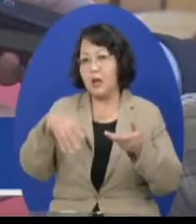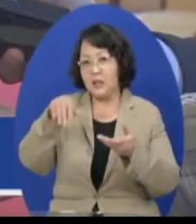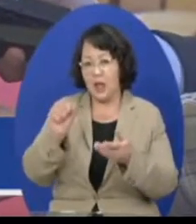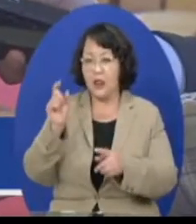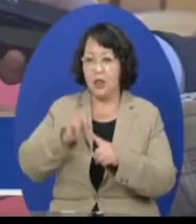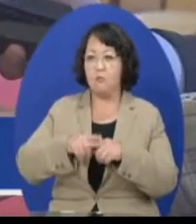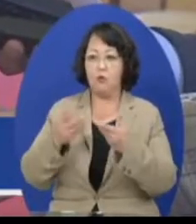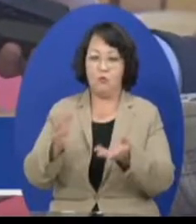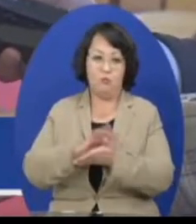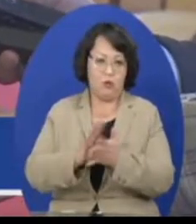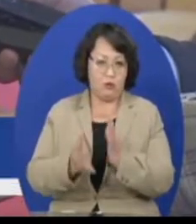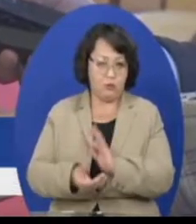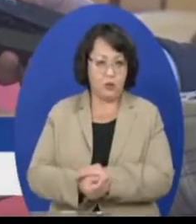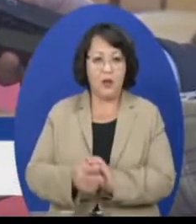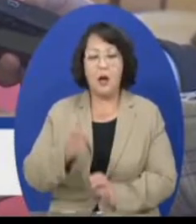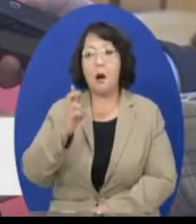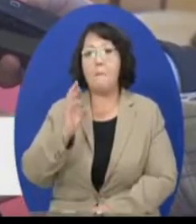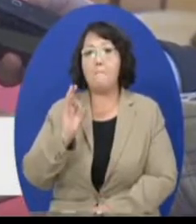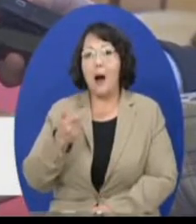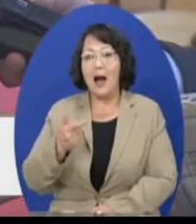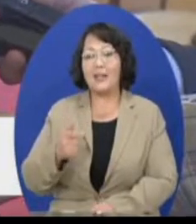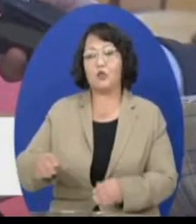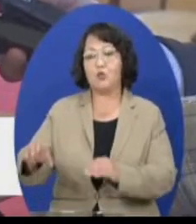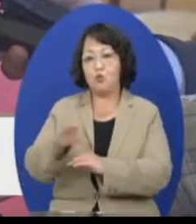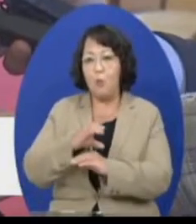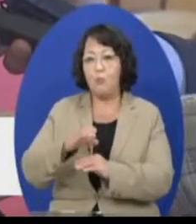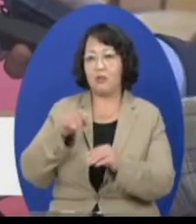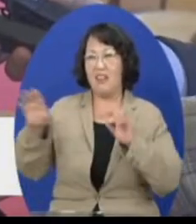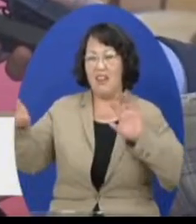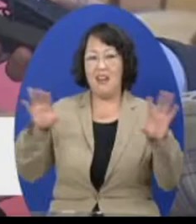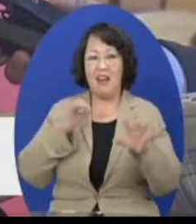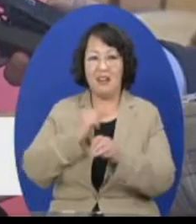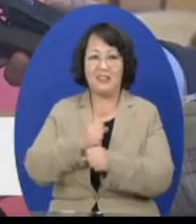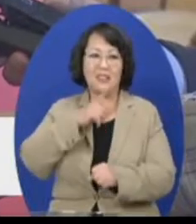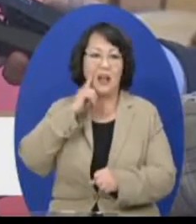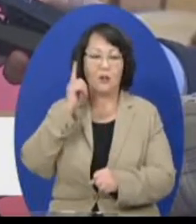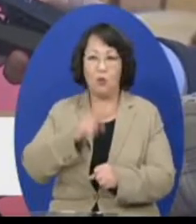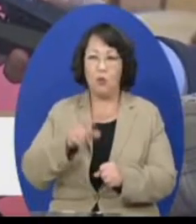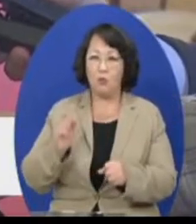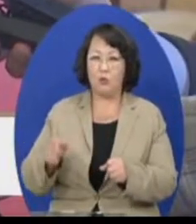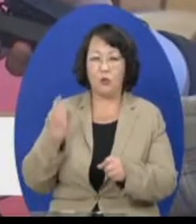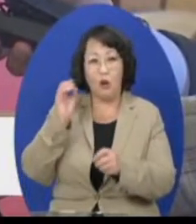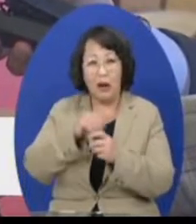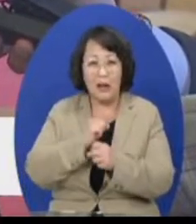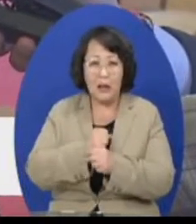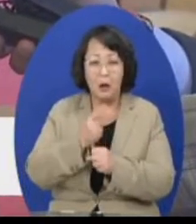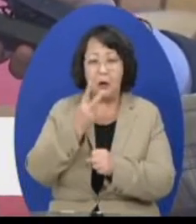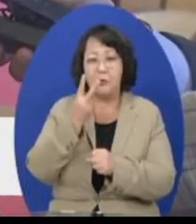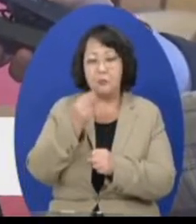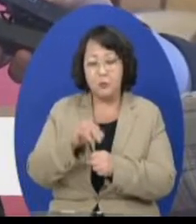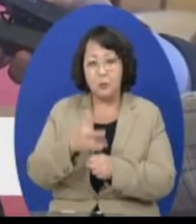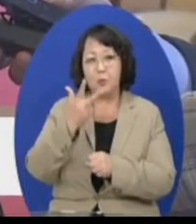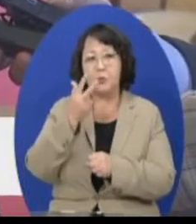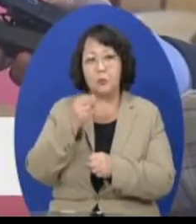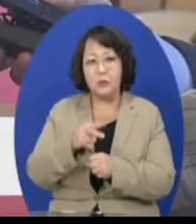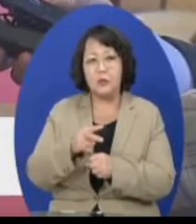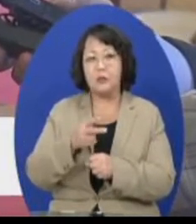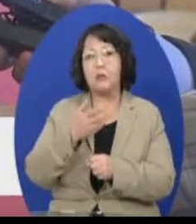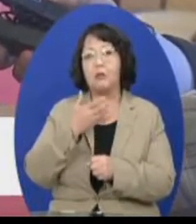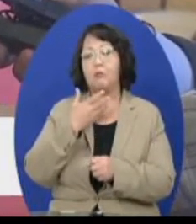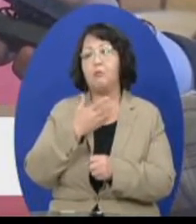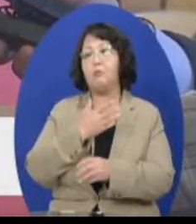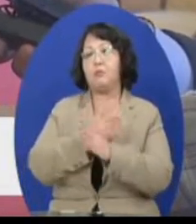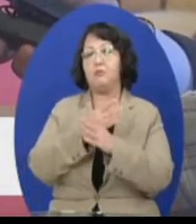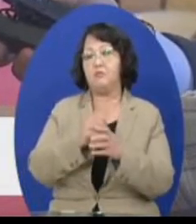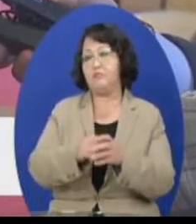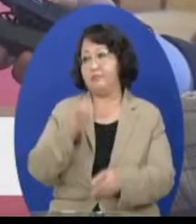багийн төвшөнд ажиллаж байгаа сумын төвшөнд ажиллаж байгаа залуу эмчнэрийн маань одоо эрэлт хэрэгцээг хангахгүй шүү. Тийм учраас 2 жил ажиллаад 3 жил ажиллаад тэгэл олох дээшлэхгүйсээ бол